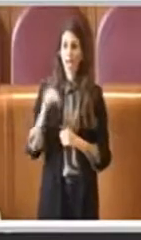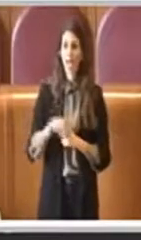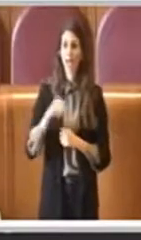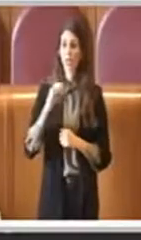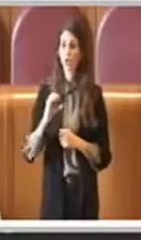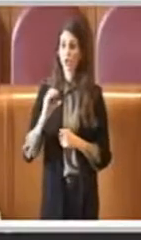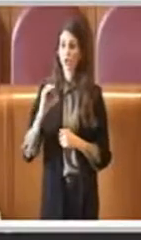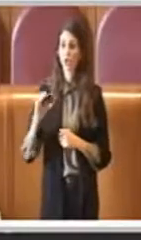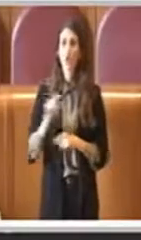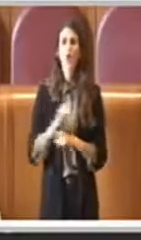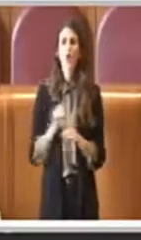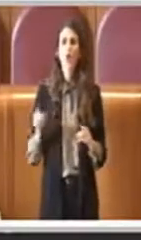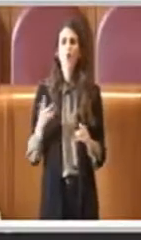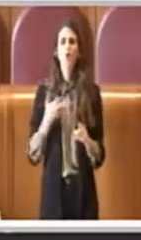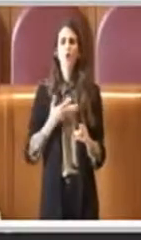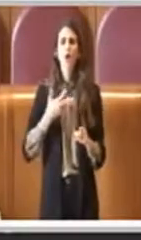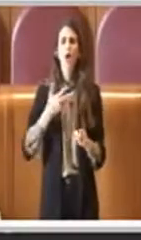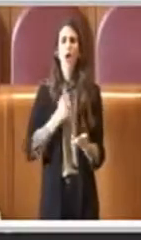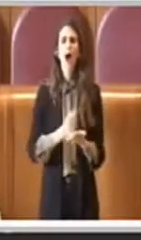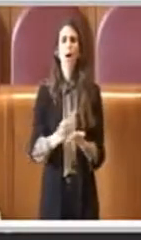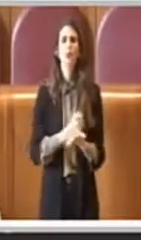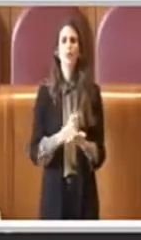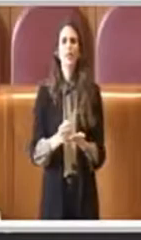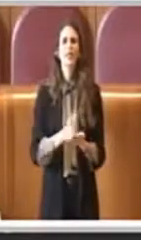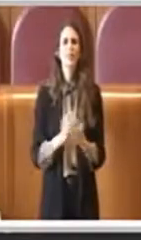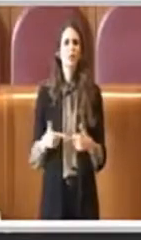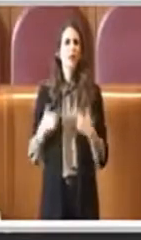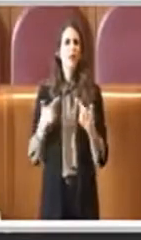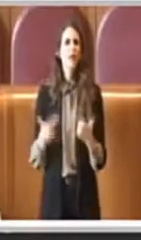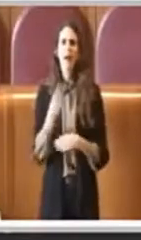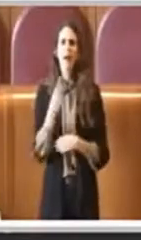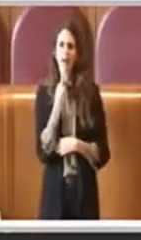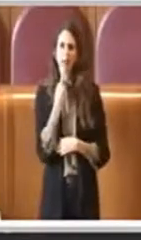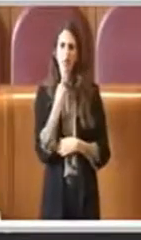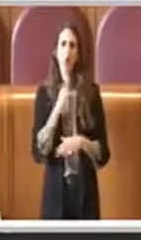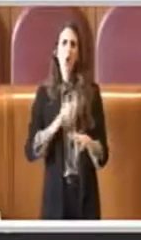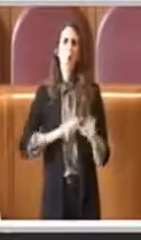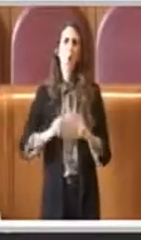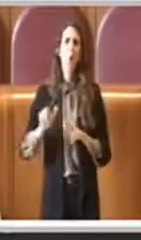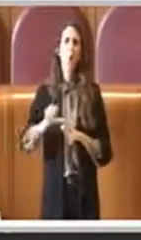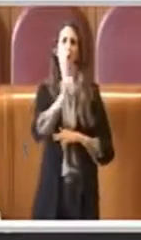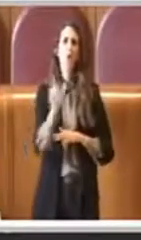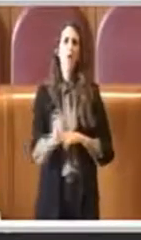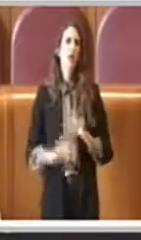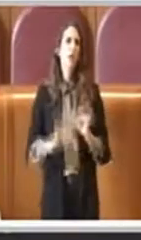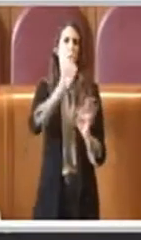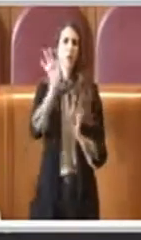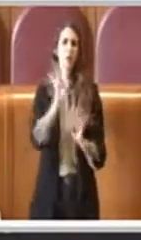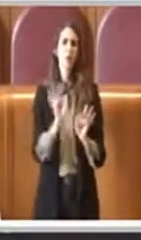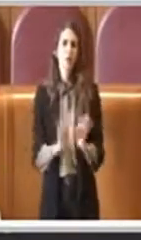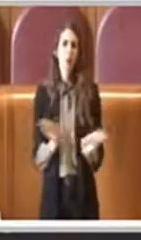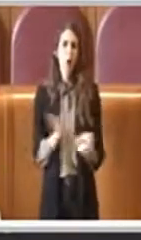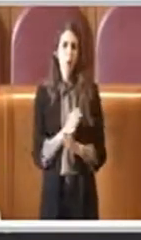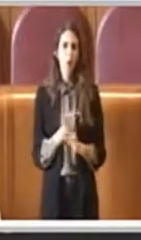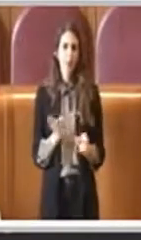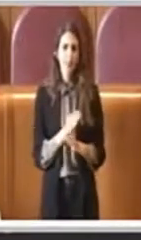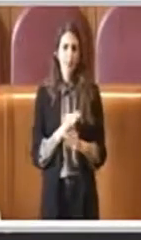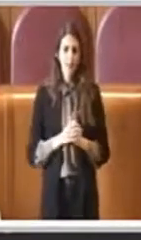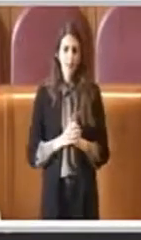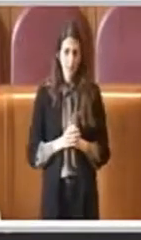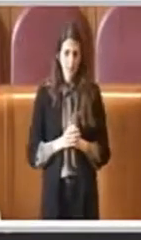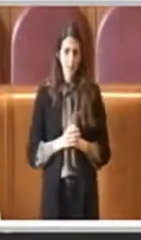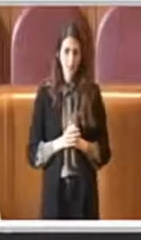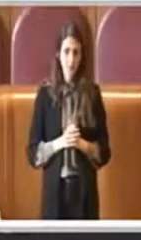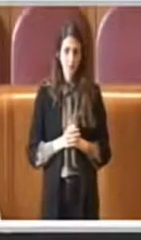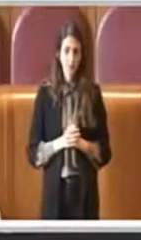che avevano l'autorizzazione rilasciata ad altri comuni in ogni parte d'Italia. Quindi come riferimento c'è stata una stretta da